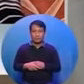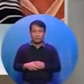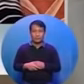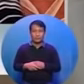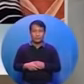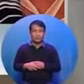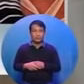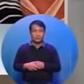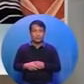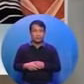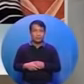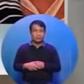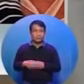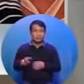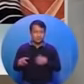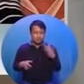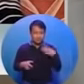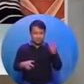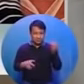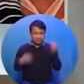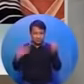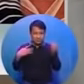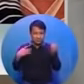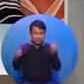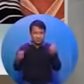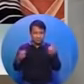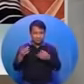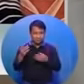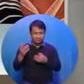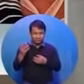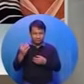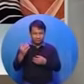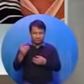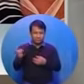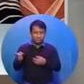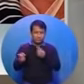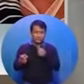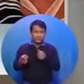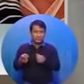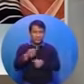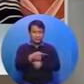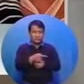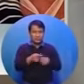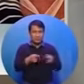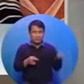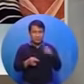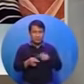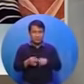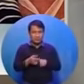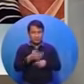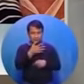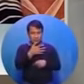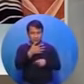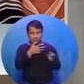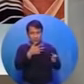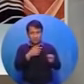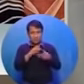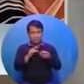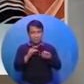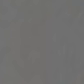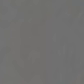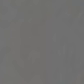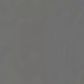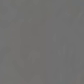Oh! Sandali, sandali. May nakalimutan kong tanungin. Ma'am, bakit ayaw makipag-usap na sa amin yung nanay nyo? Buti lang